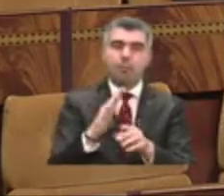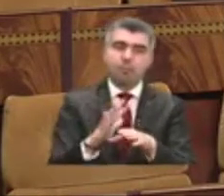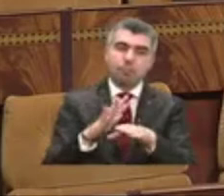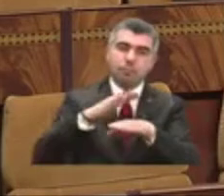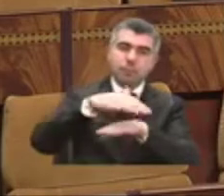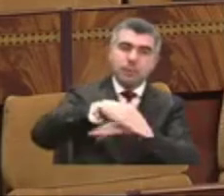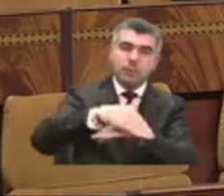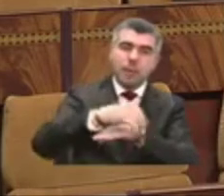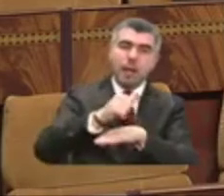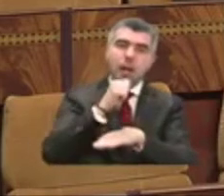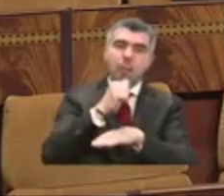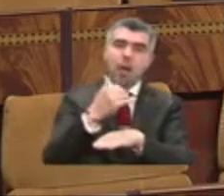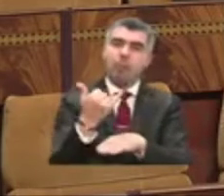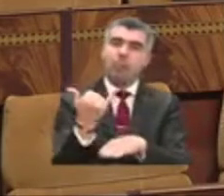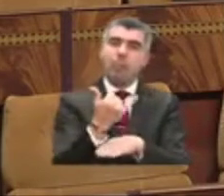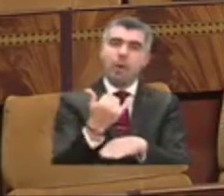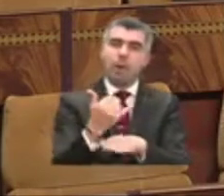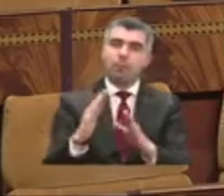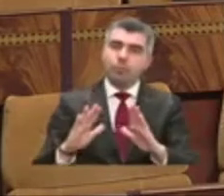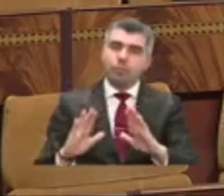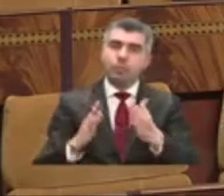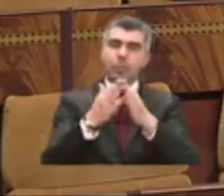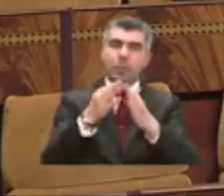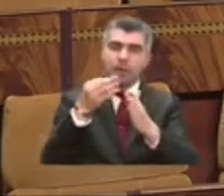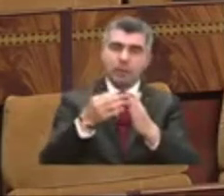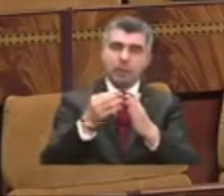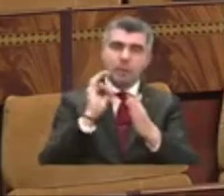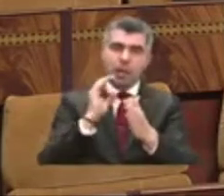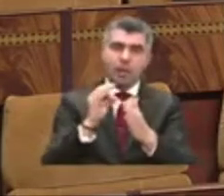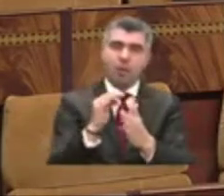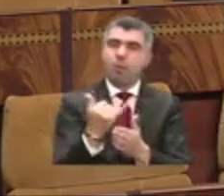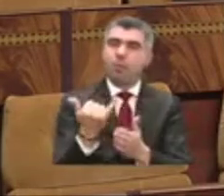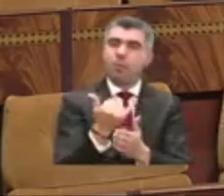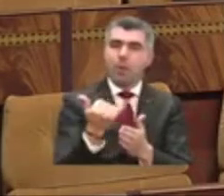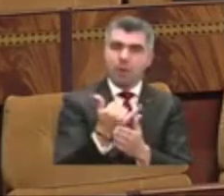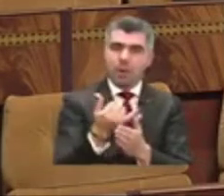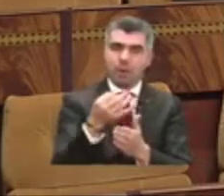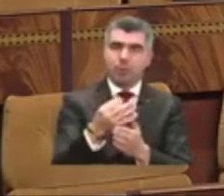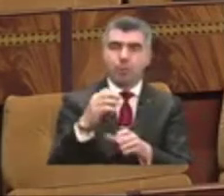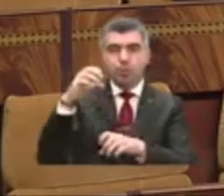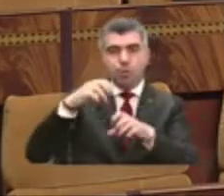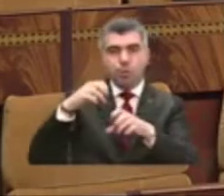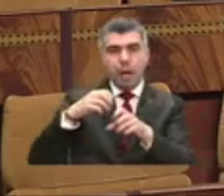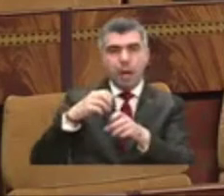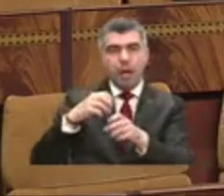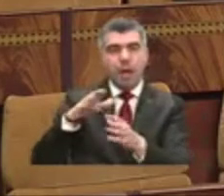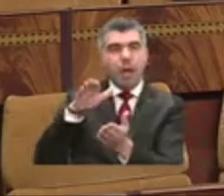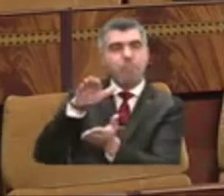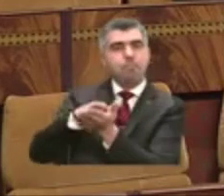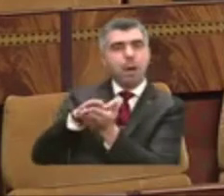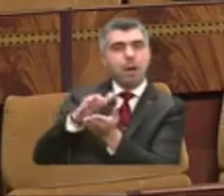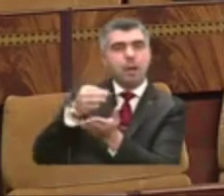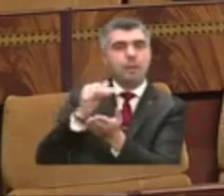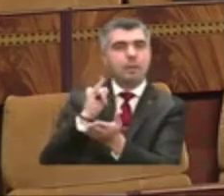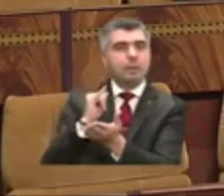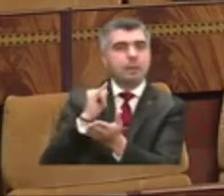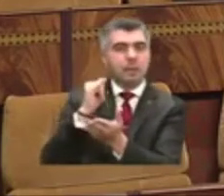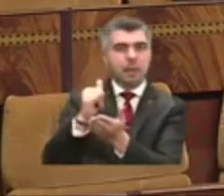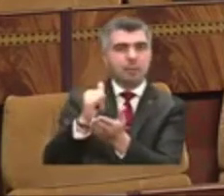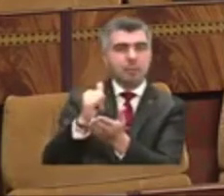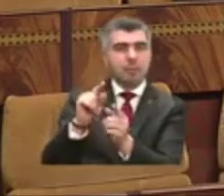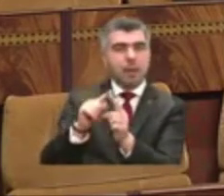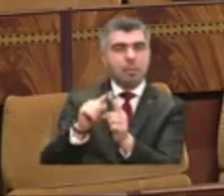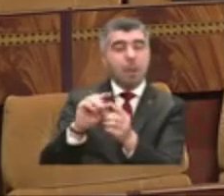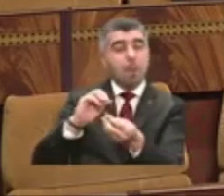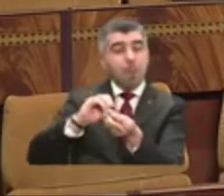سدود التليه، لان الكومباكتاج والتراب هذه خص تاخذوه بعين الاعتبار في الاستعجالي، من اجل ما نوقعوش